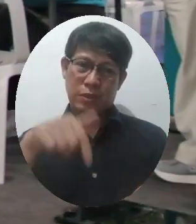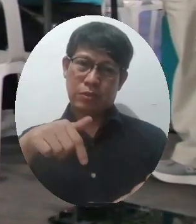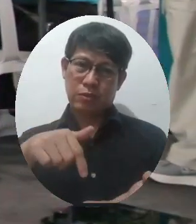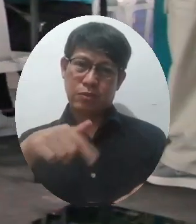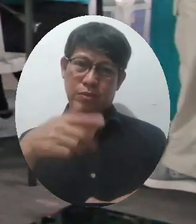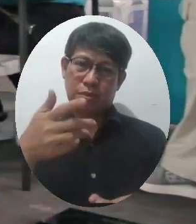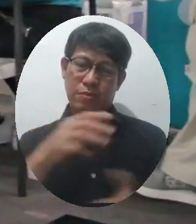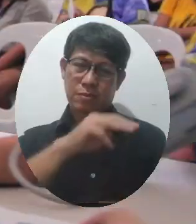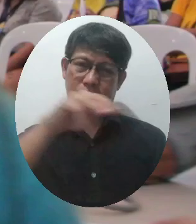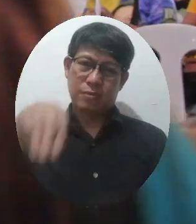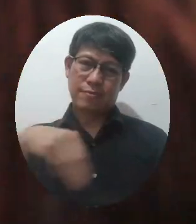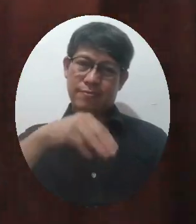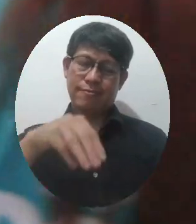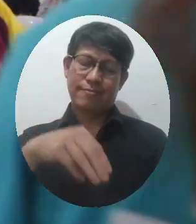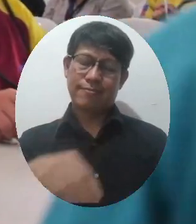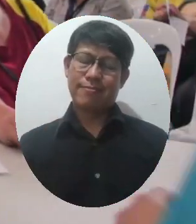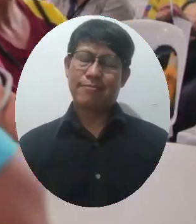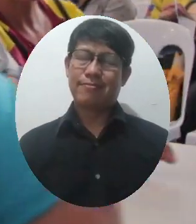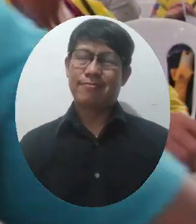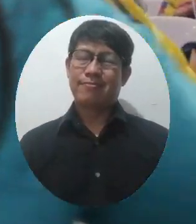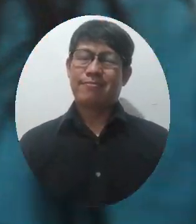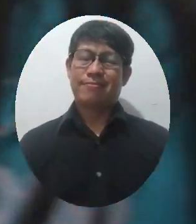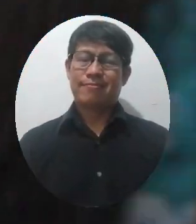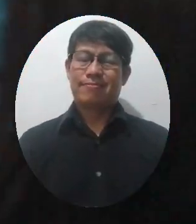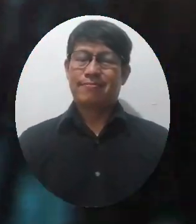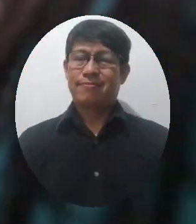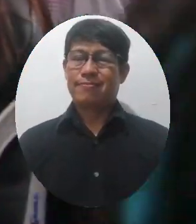sa mga kababayan natin sa Mandaluyong.